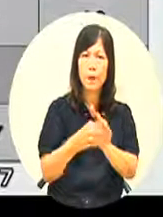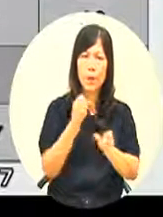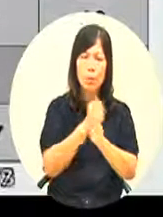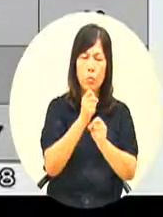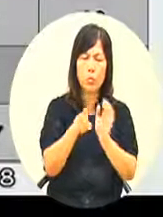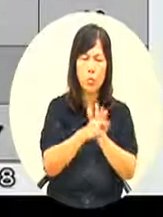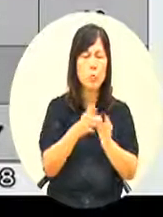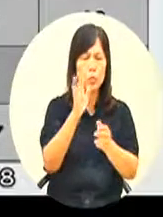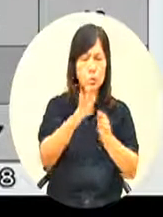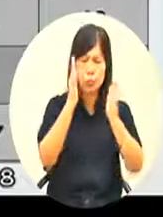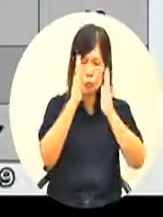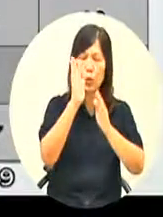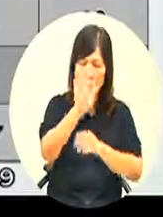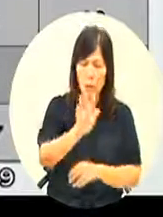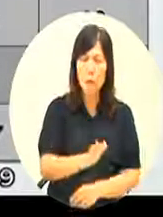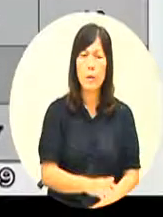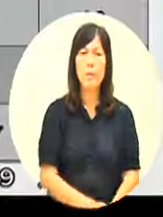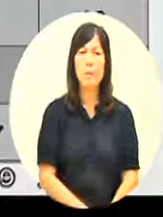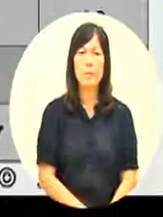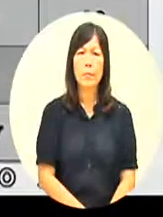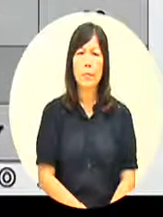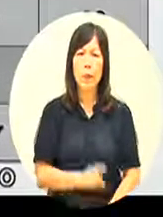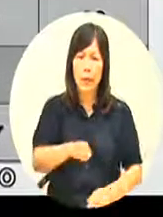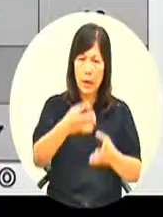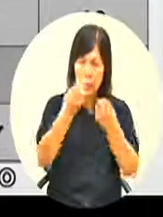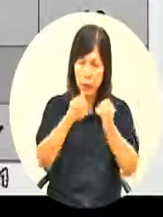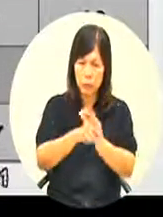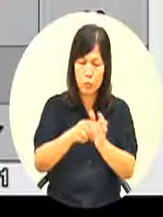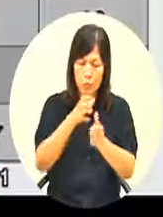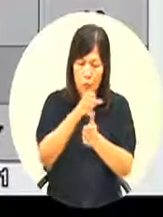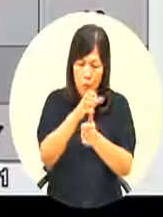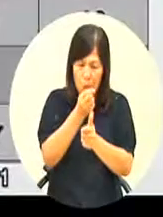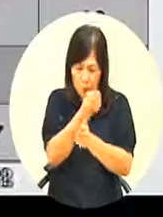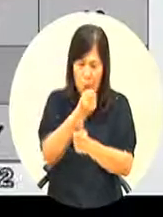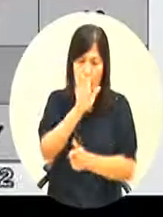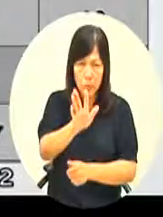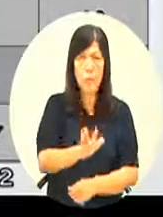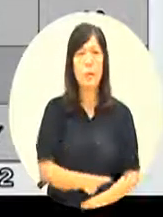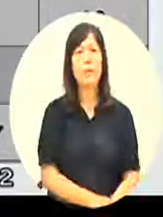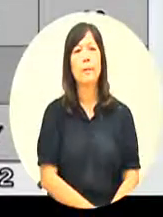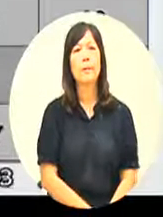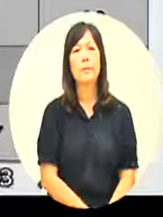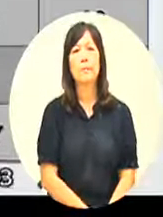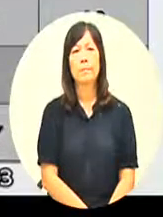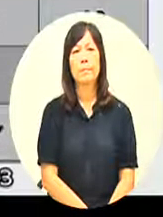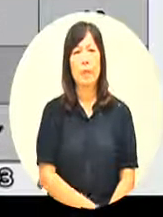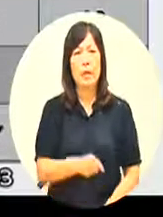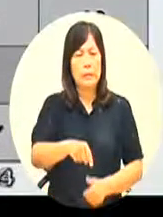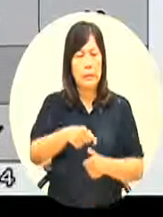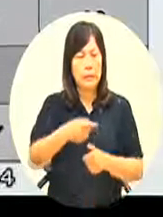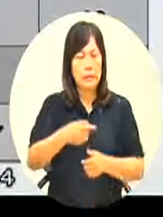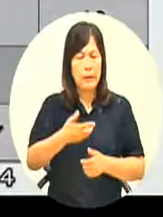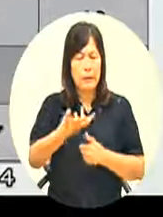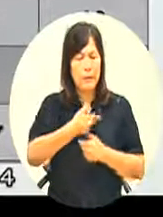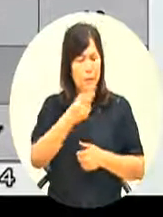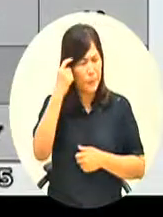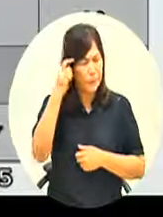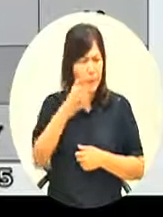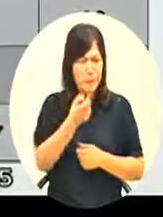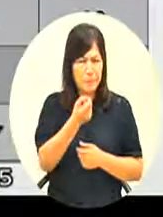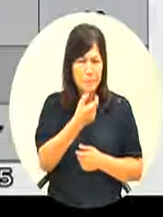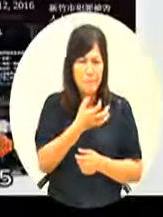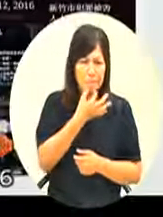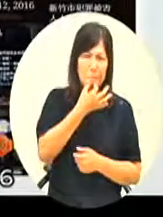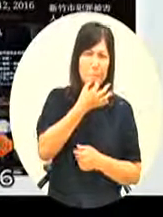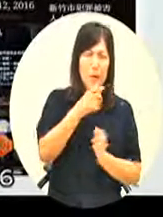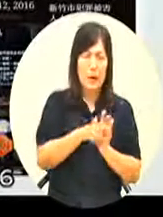算是说蛮正向的，这样子有把一些数字给压下来。那这又让我更担心的一件事情真的也发